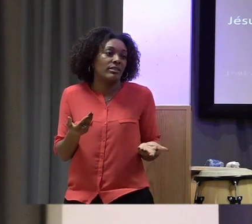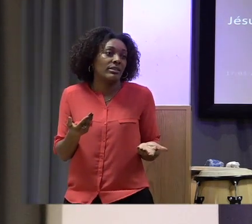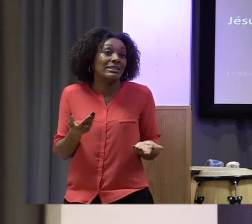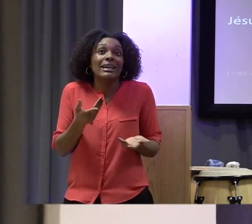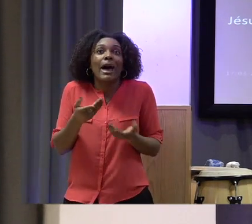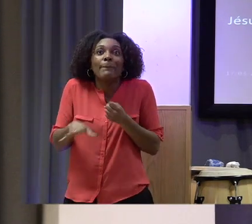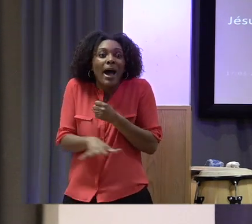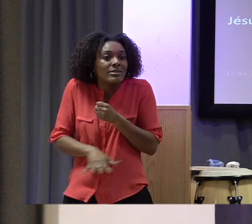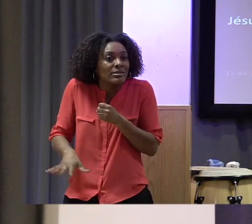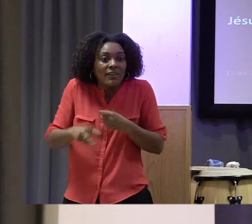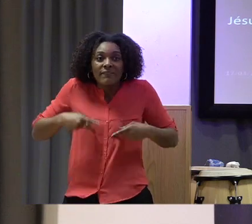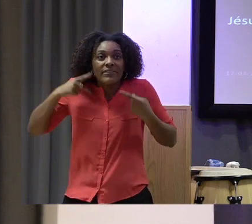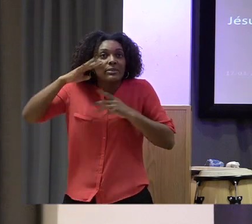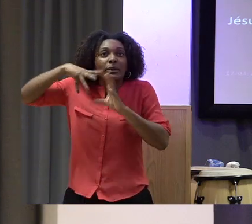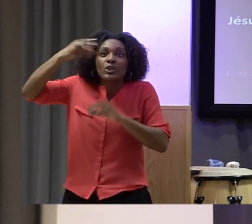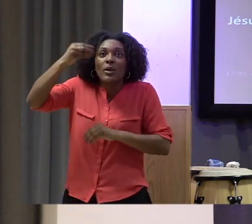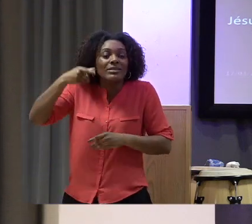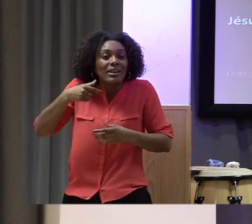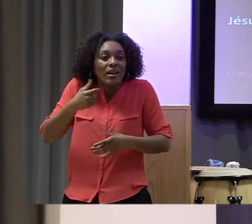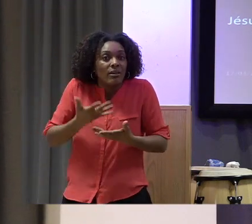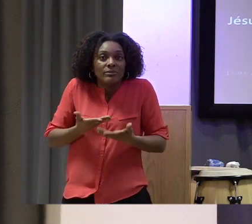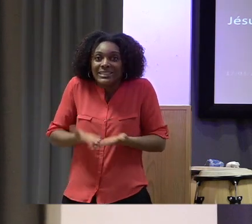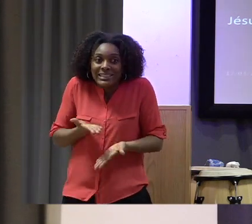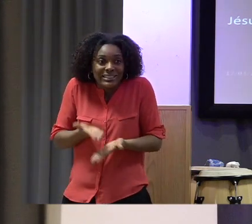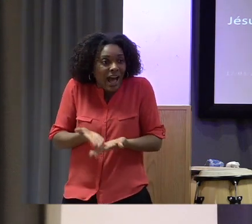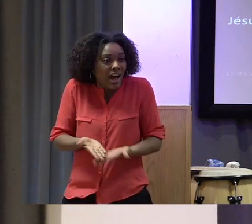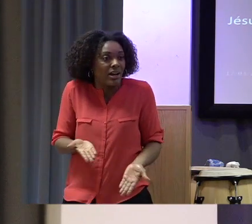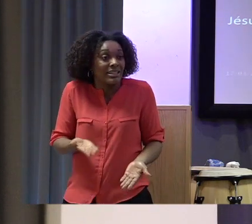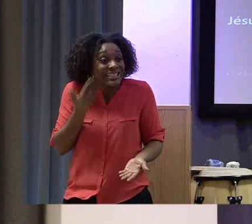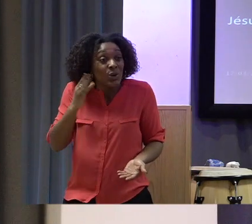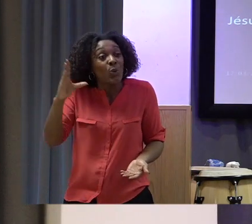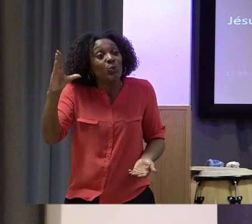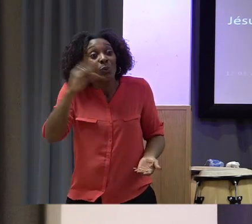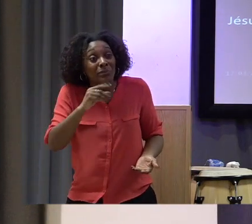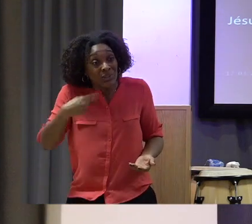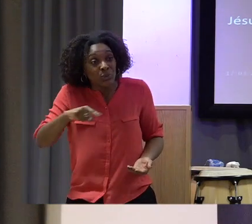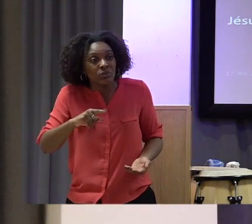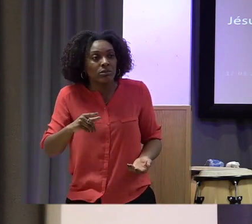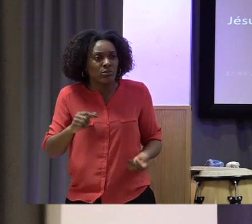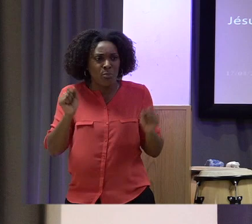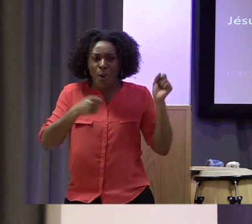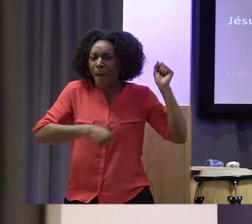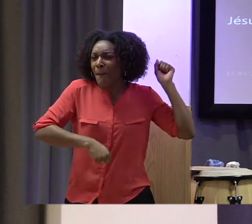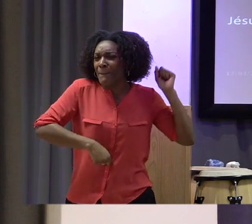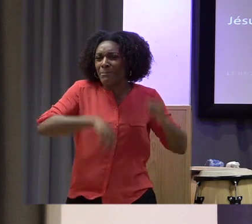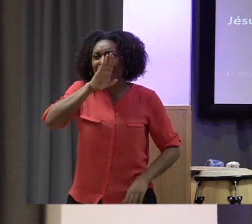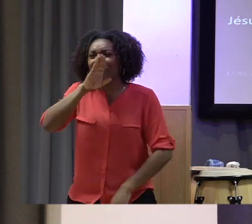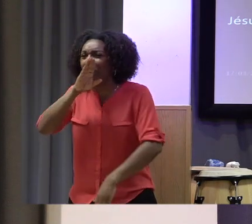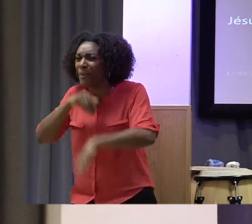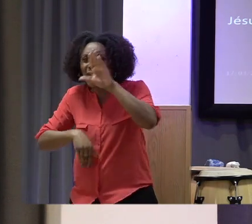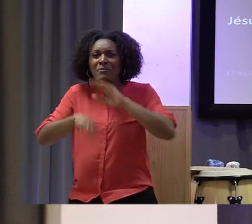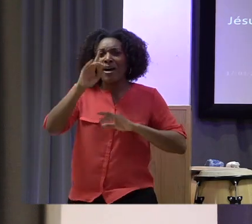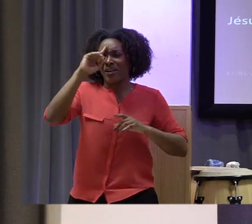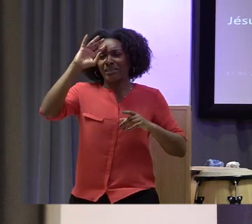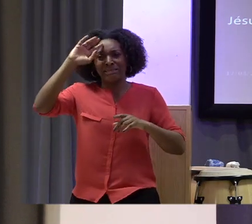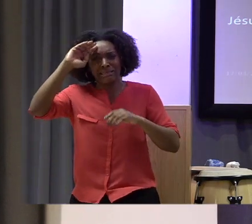dirais, fondamentales de la vie spirituelle. Si on oublie cela, on peut aller au-devant de beaucoup de